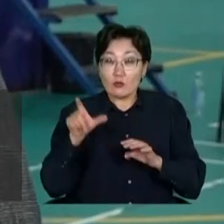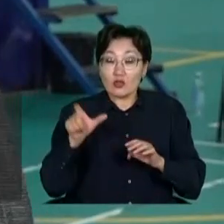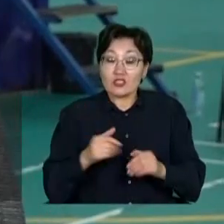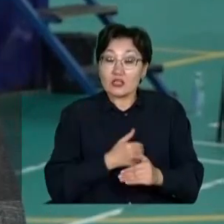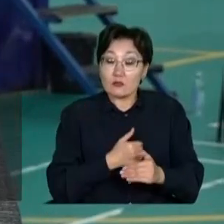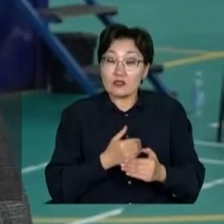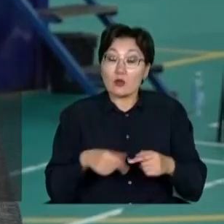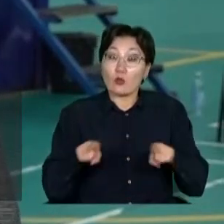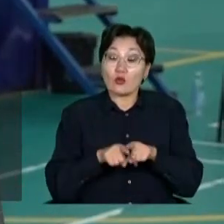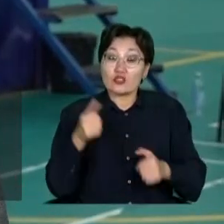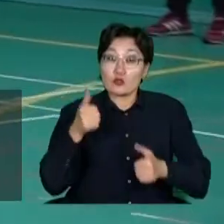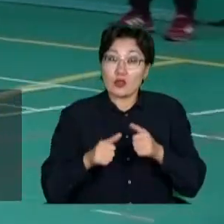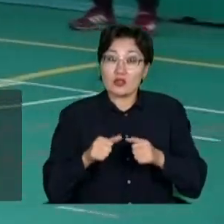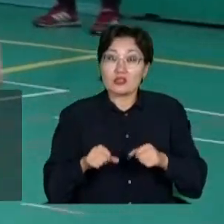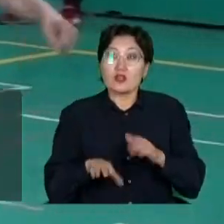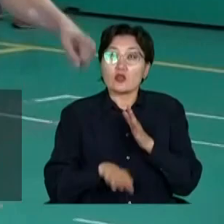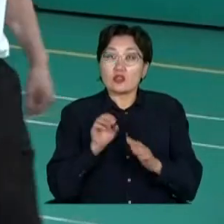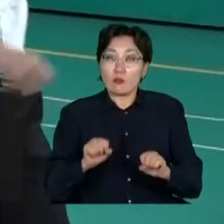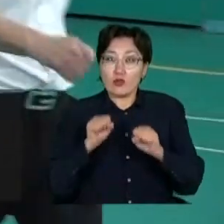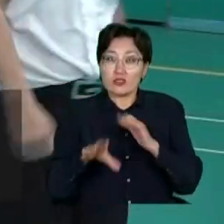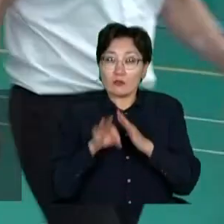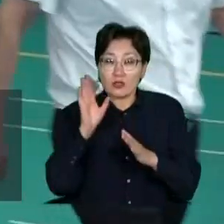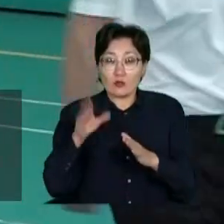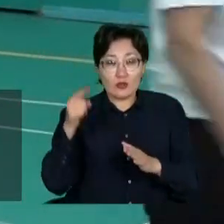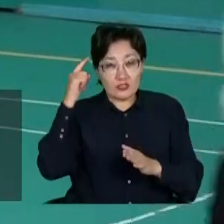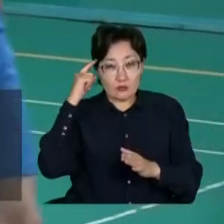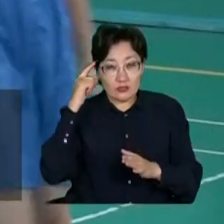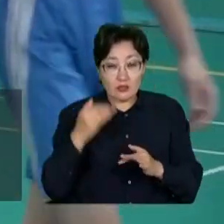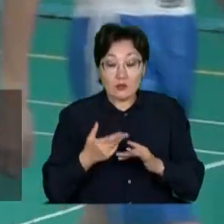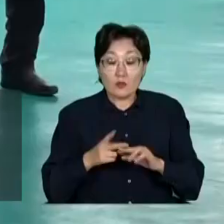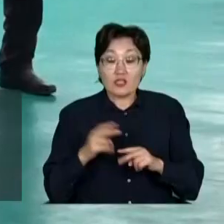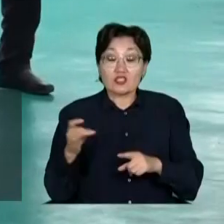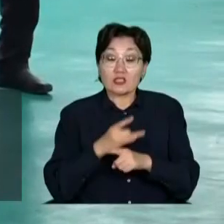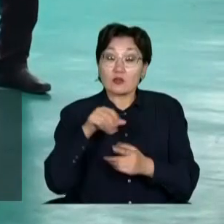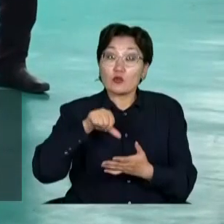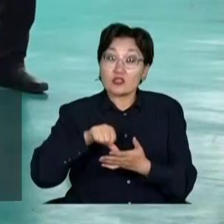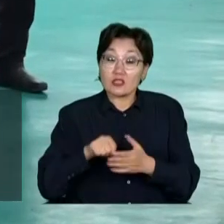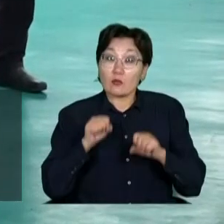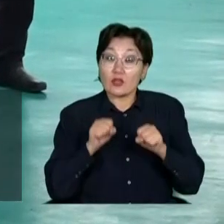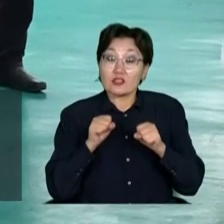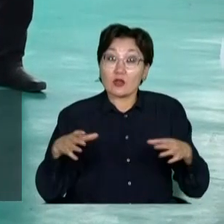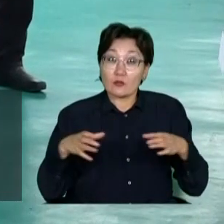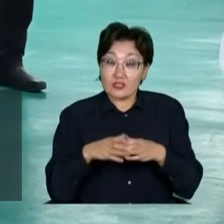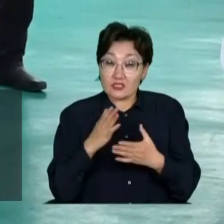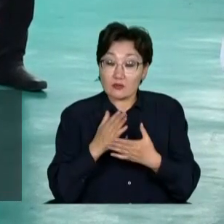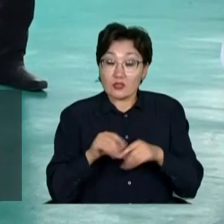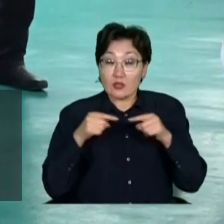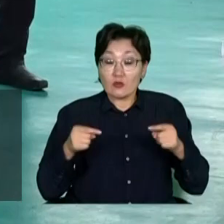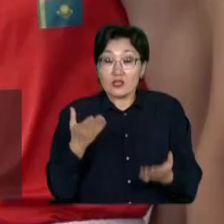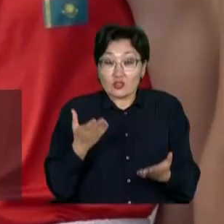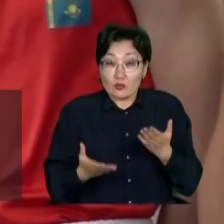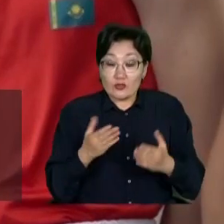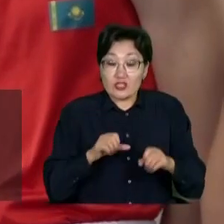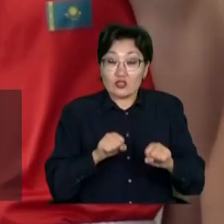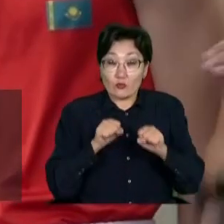боксшылар шығарады деген ниетіміз бар. Былғар қолғап бәсекесіне биыл екінші рет түсіп жатқан боксшылар да бар. Турнирде түрлі салмақ бойынша